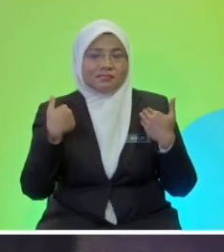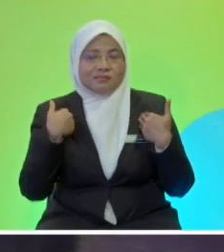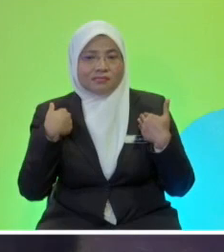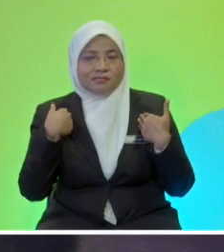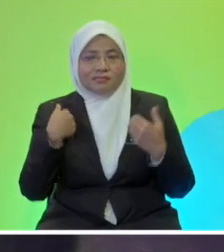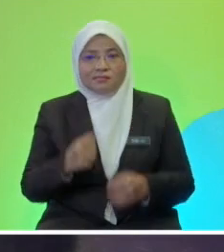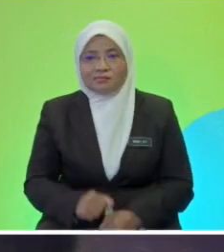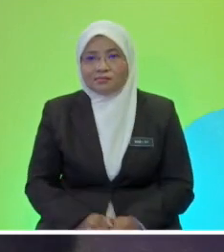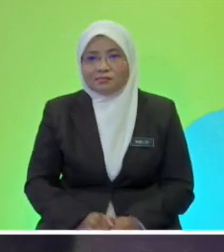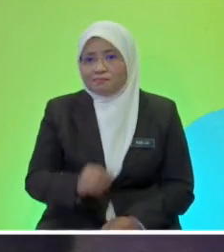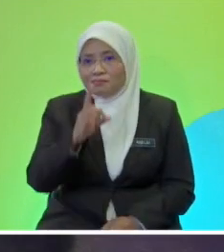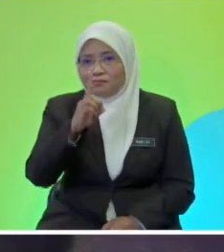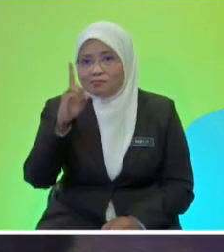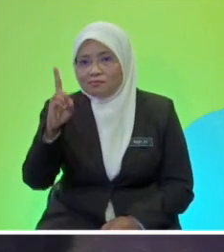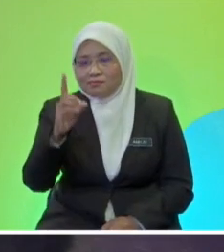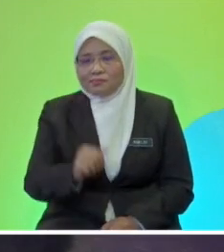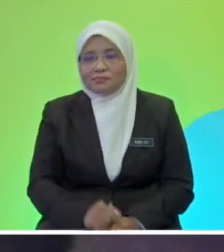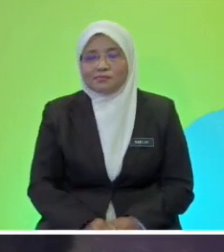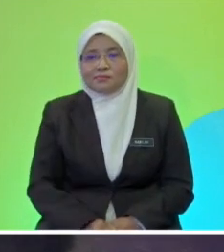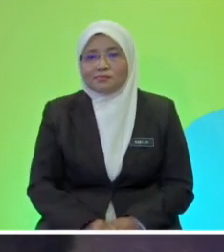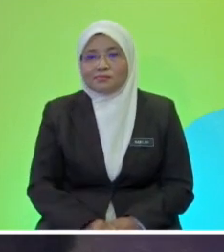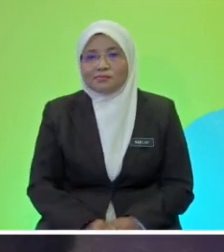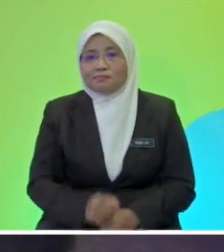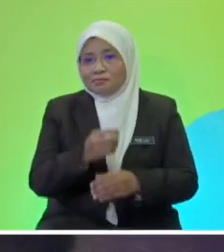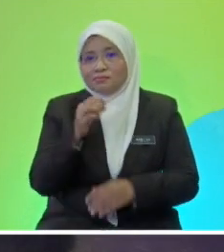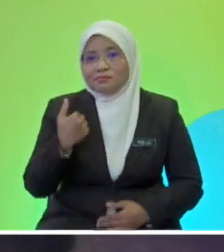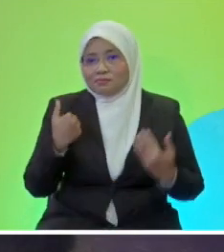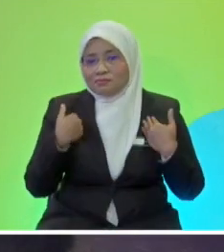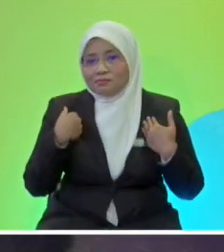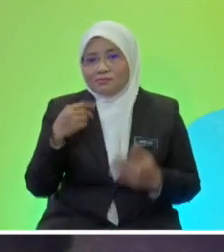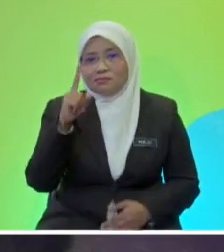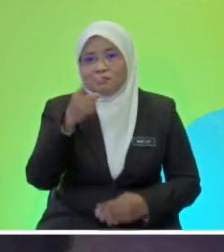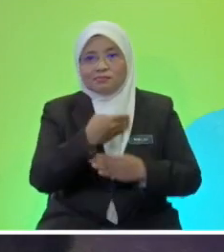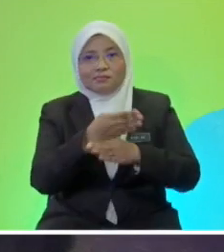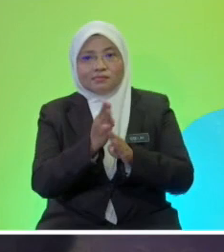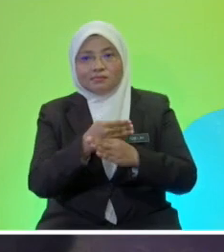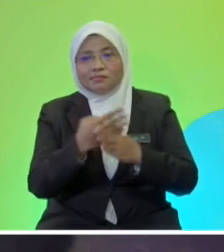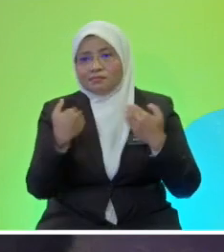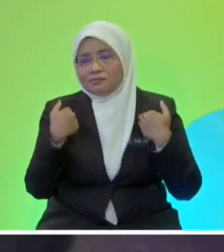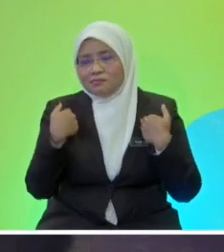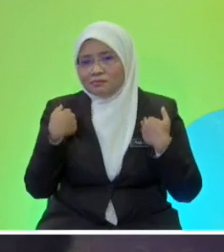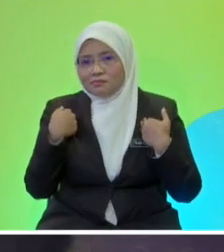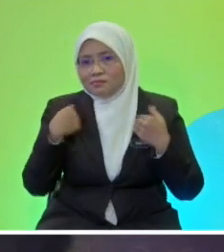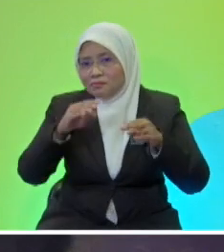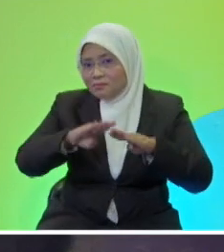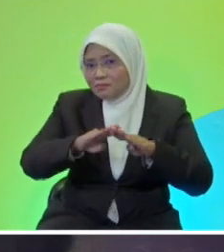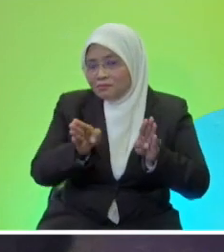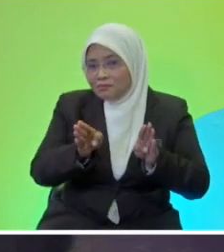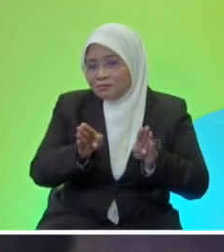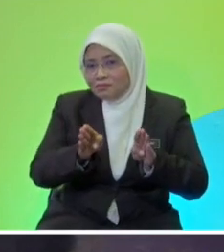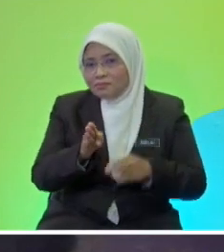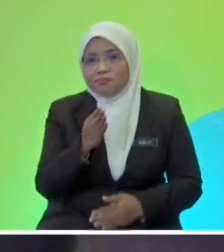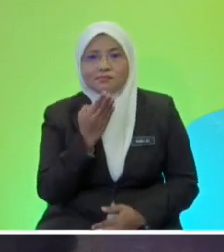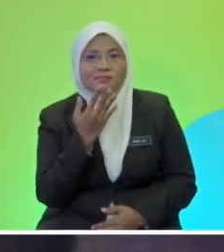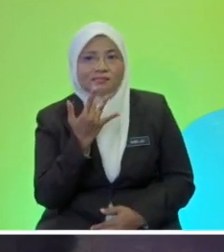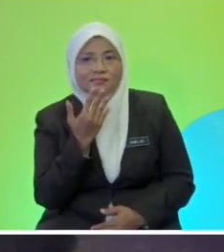murid-murid di rumah pun boleh nampak ada satu bentuk yang ada berbesi mungkin dari segi warna di